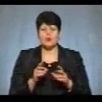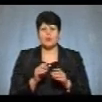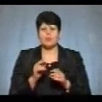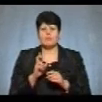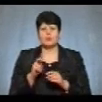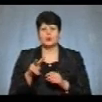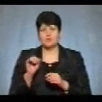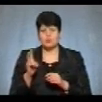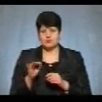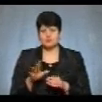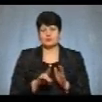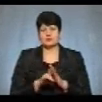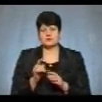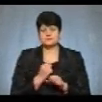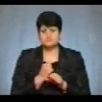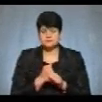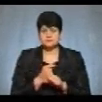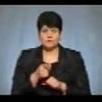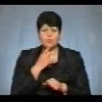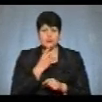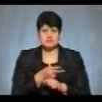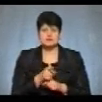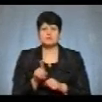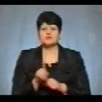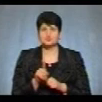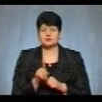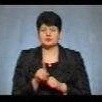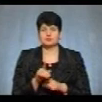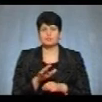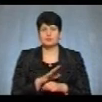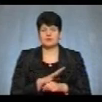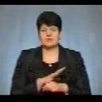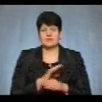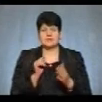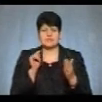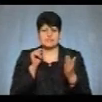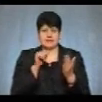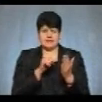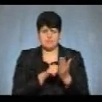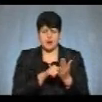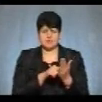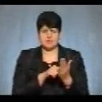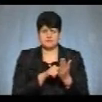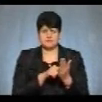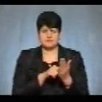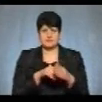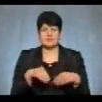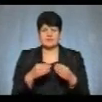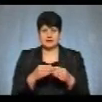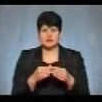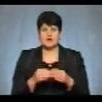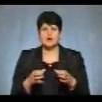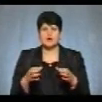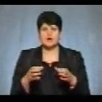запущена програма. І воно показало, що була ціленаправлена дана команда на запуск